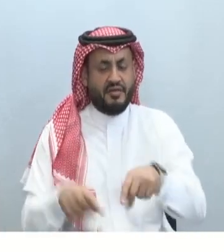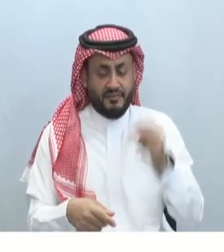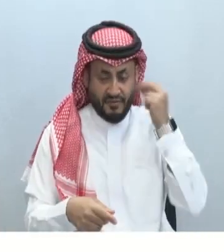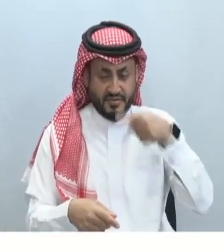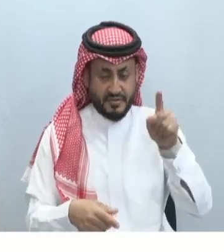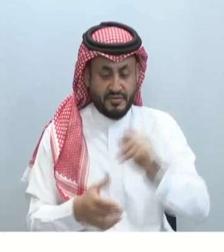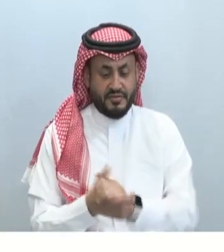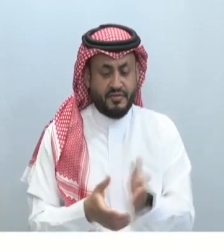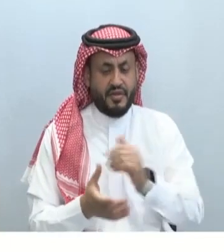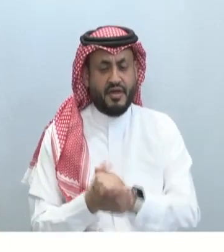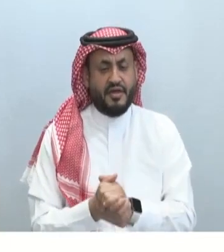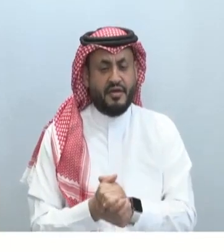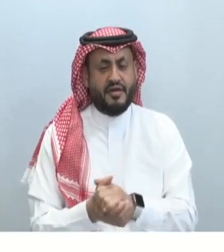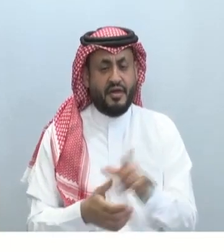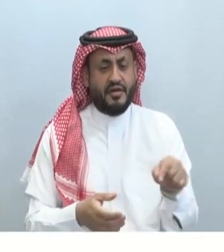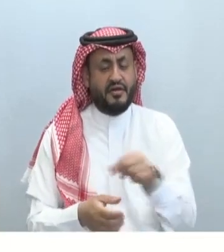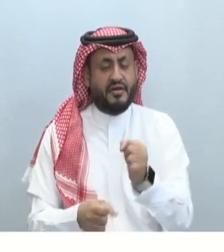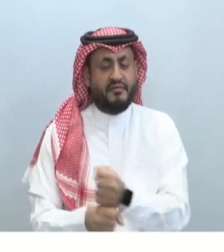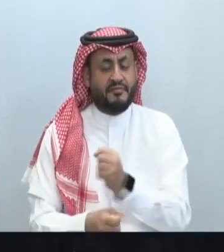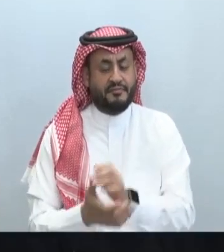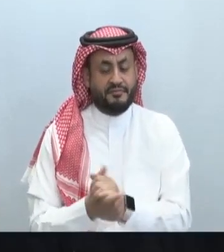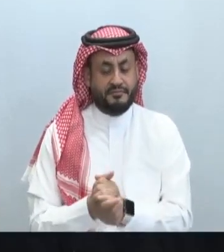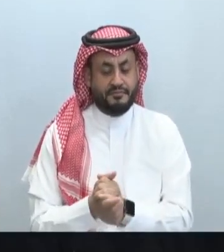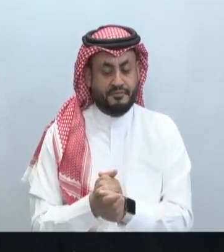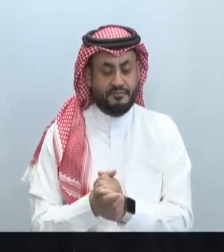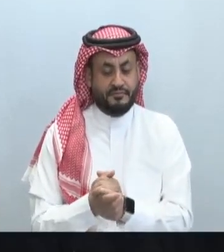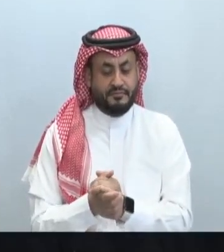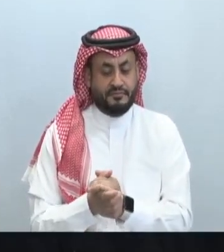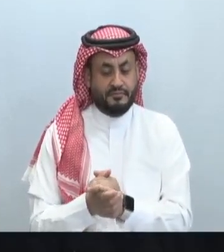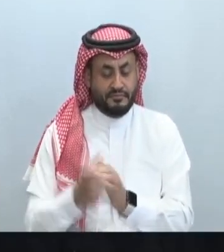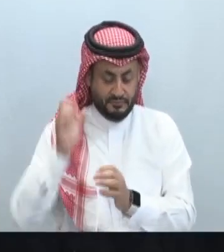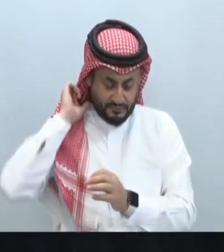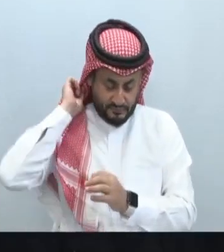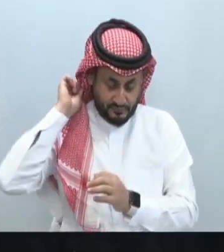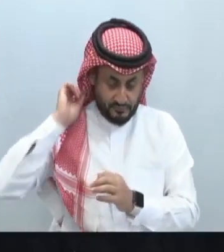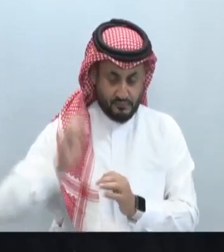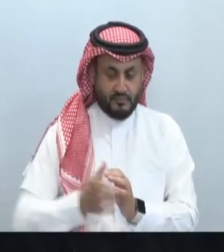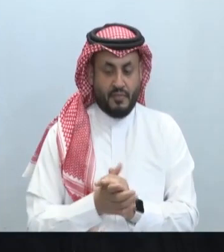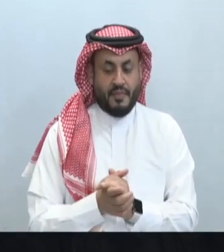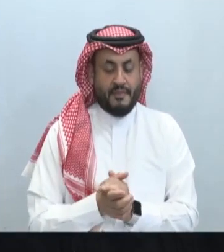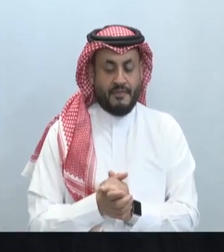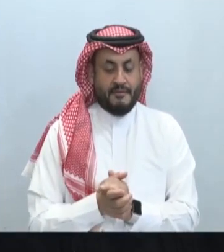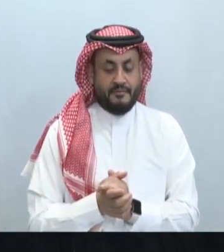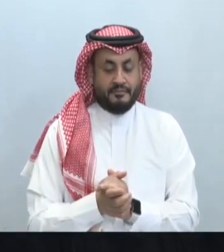وايضا ان نطبق يا ابنائي بارك الله فيكم نريد ان نطبق